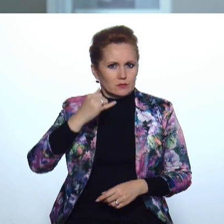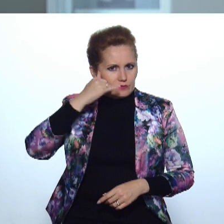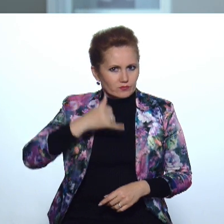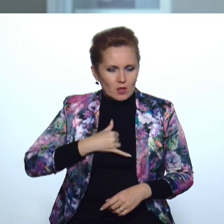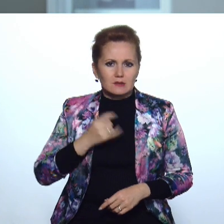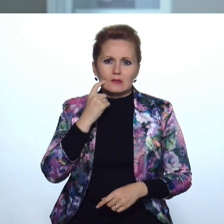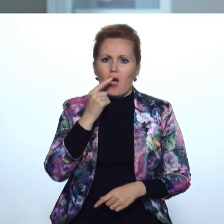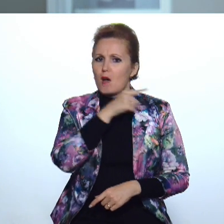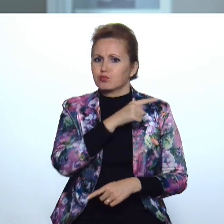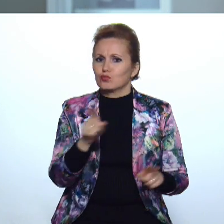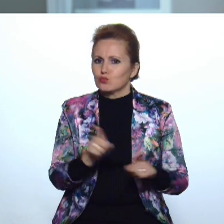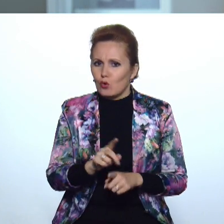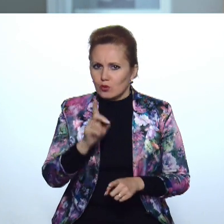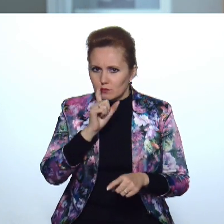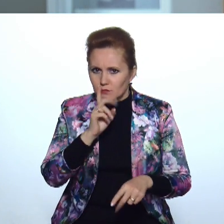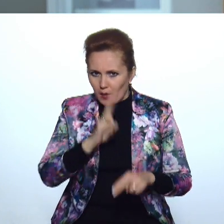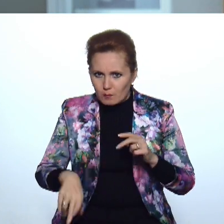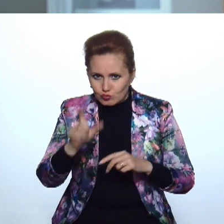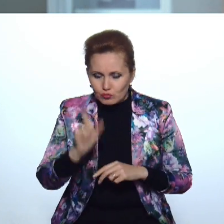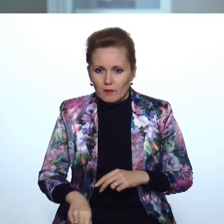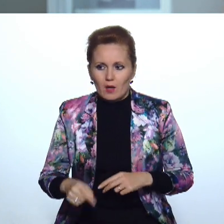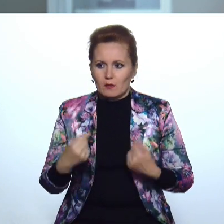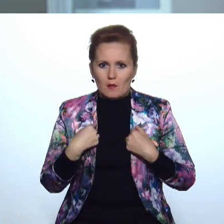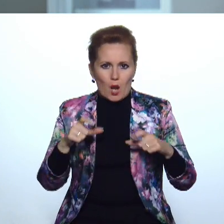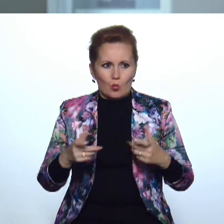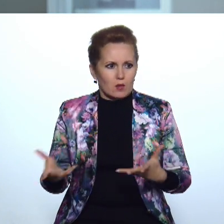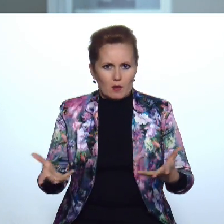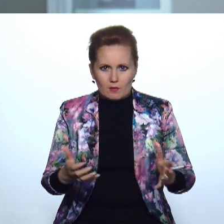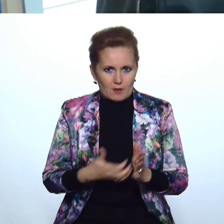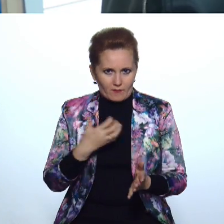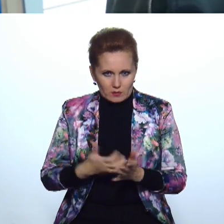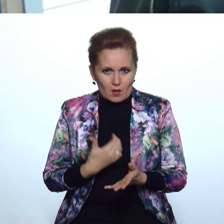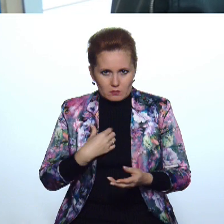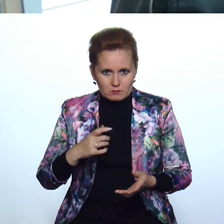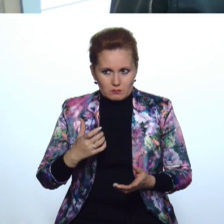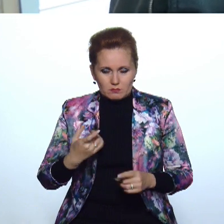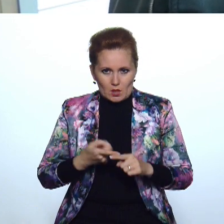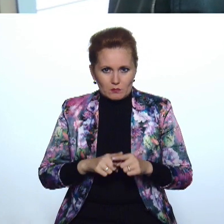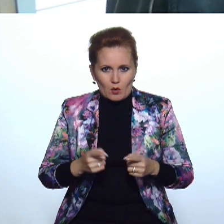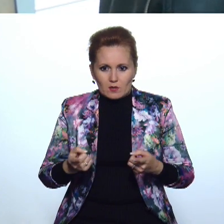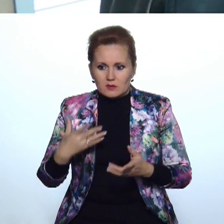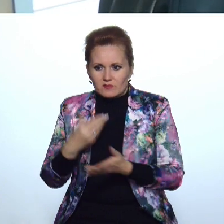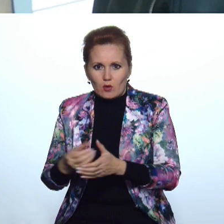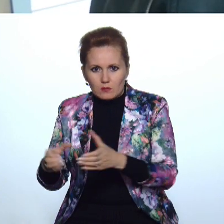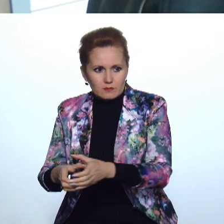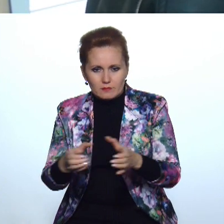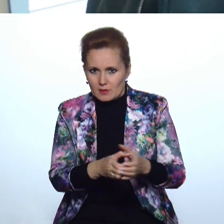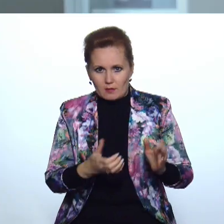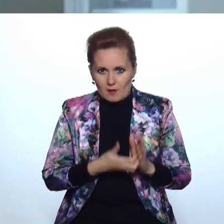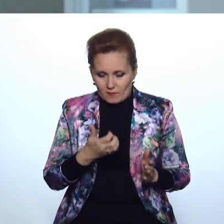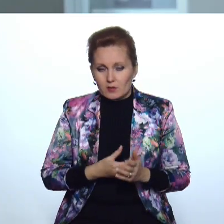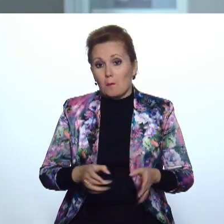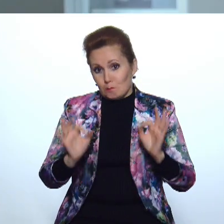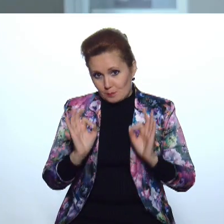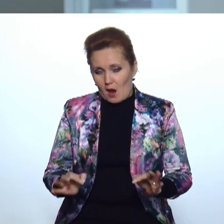из Сарапульского района, то нам, понятно, что проблемно, да, сформировать свободный экипаж. Конечно же,